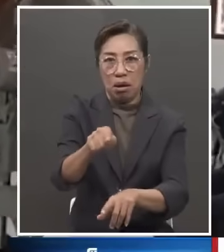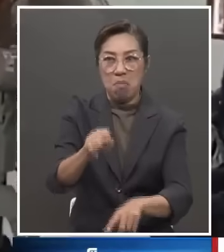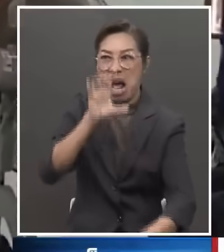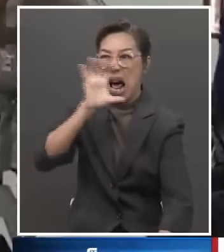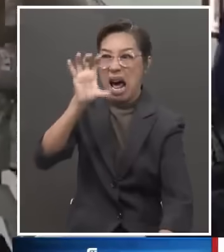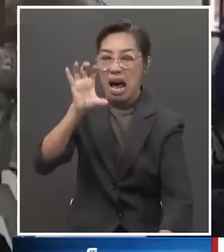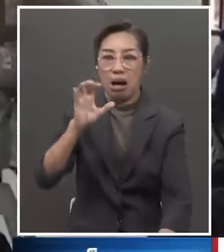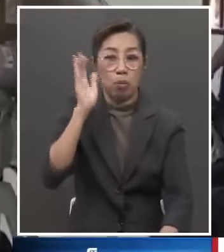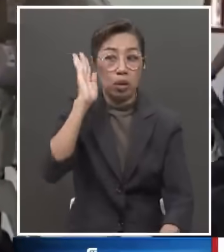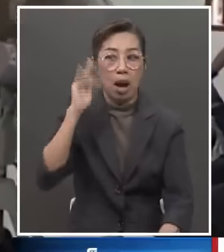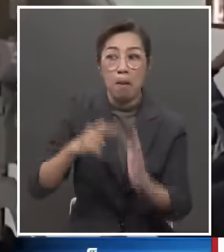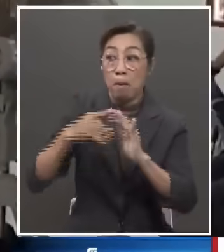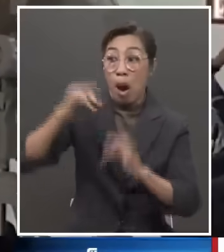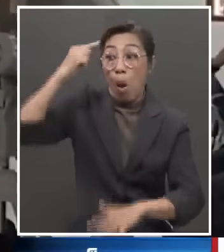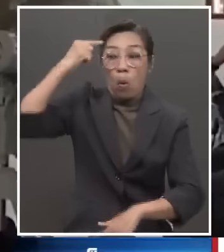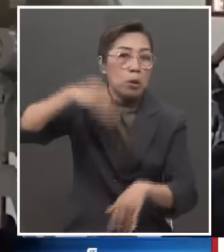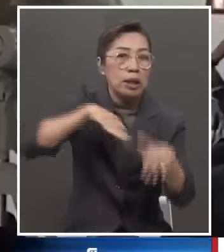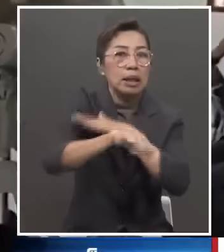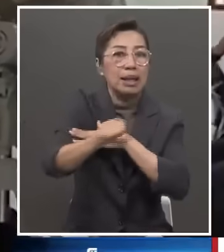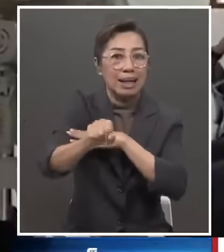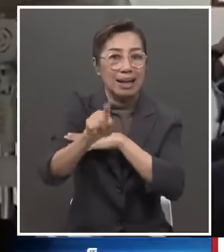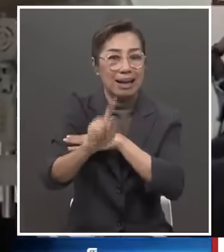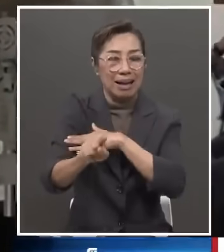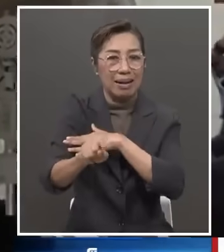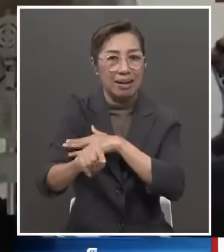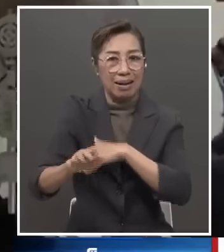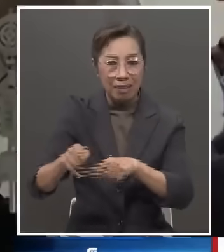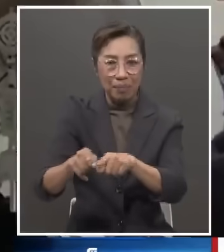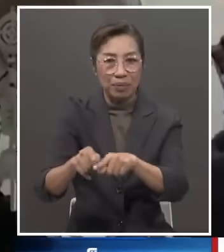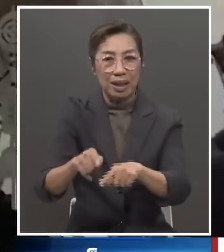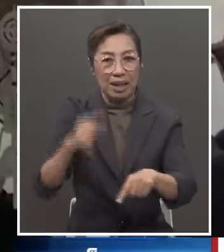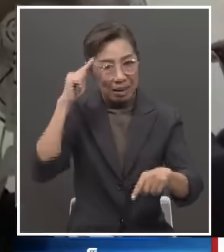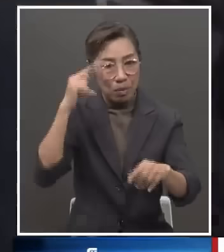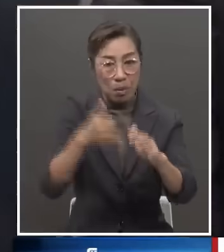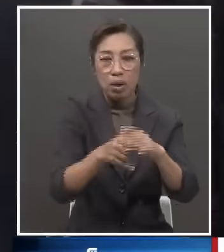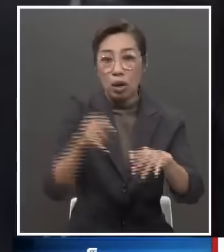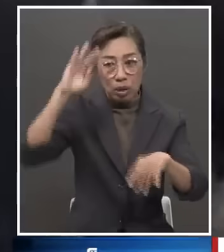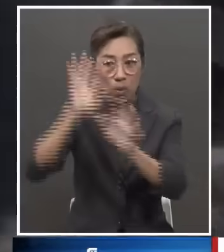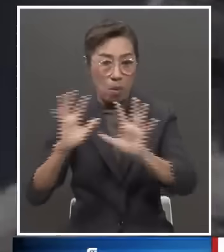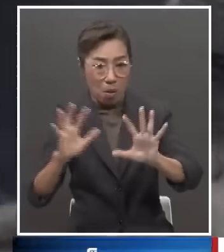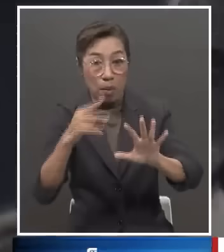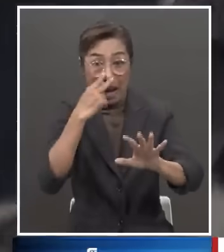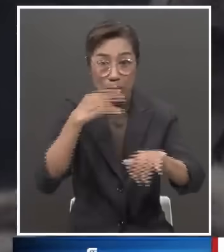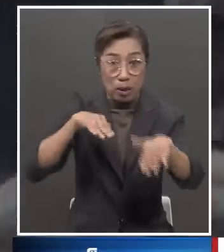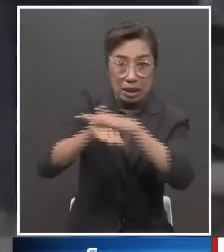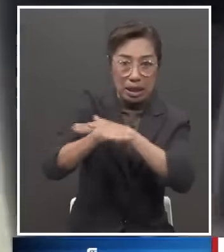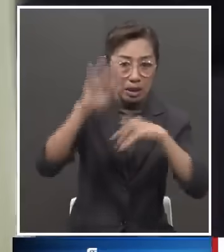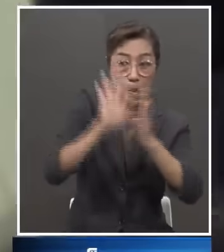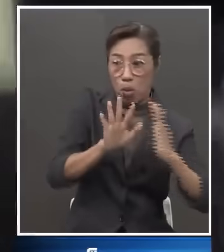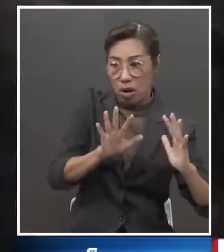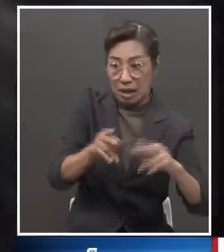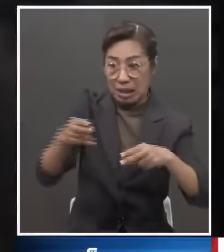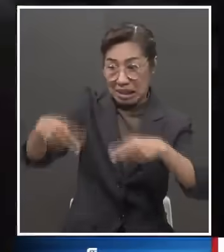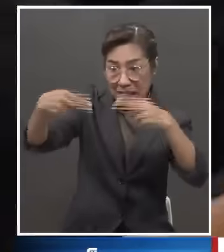รู้ตัวเจ้าหน้าที่นำกำลังเข้าประชิดจึงยิงสวนออกมาก่อนจะฝ่าวงล้อมเจ้าหน้าที่หลบหนีไปได้และเชื่อว่ามีกลุ่มบุคคลที่ให้ความช่วยเหลือเสี่